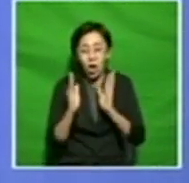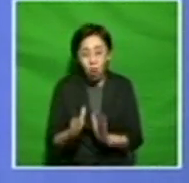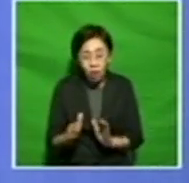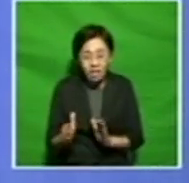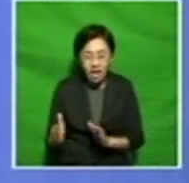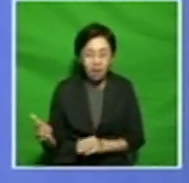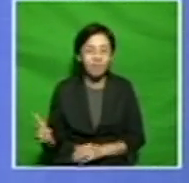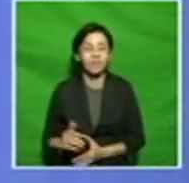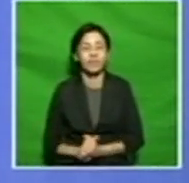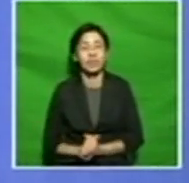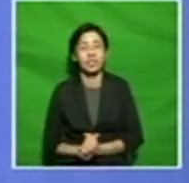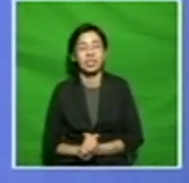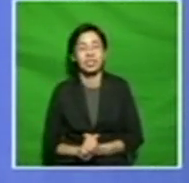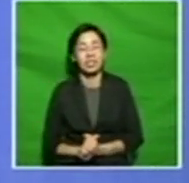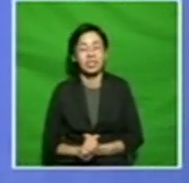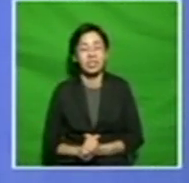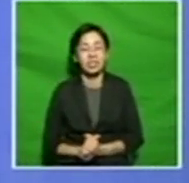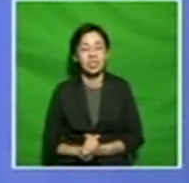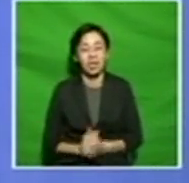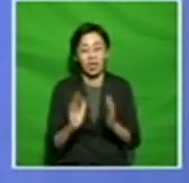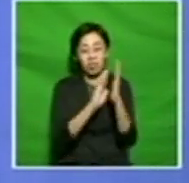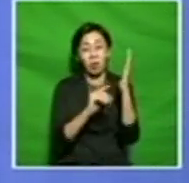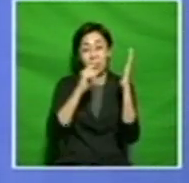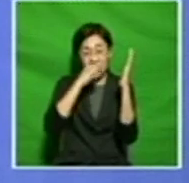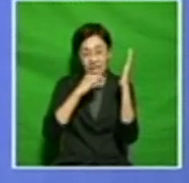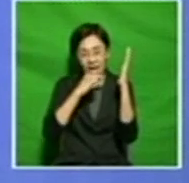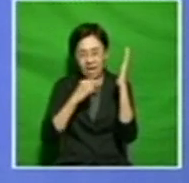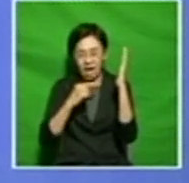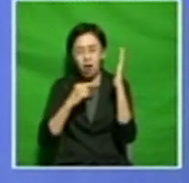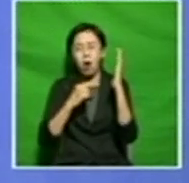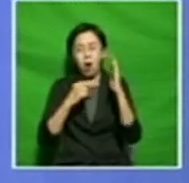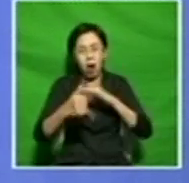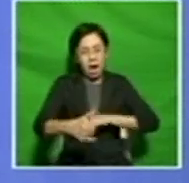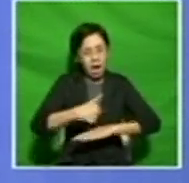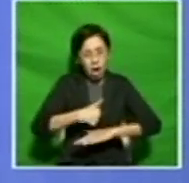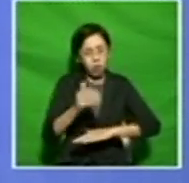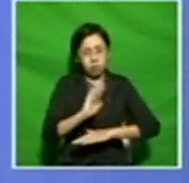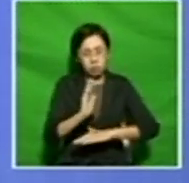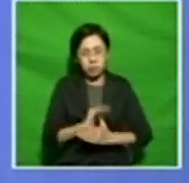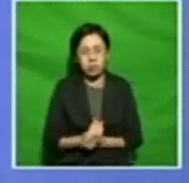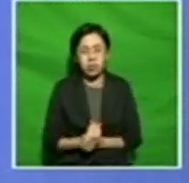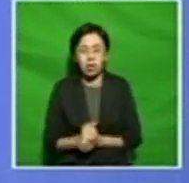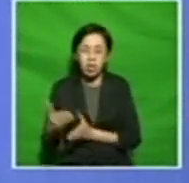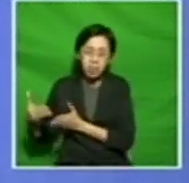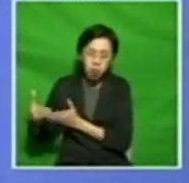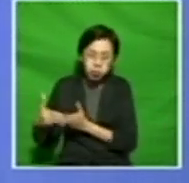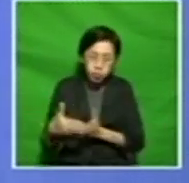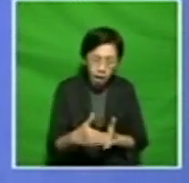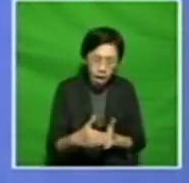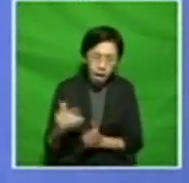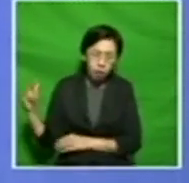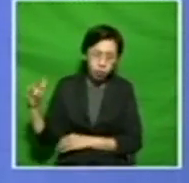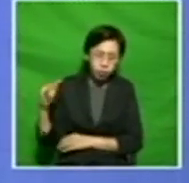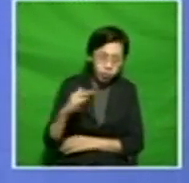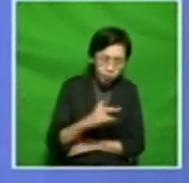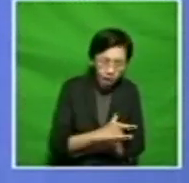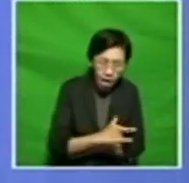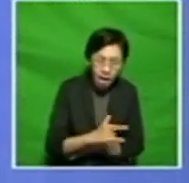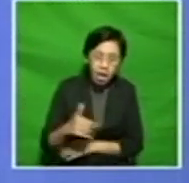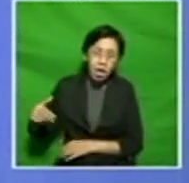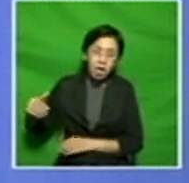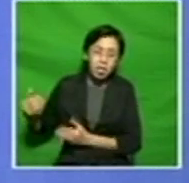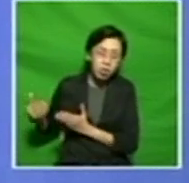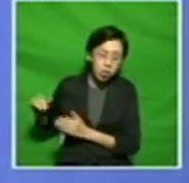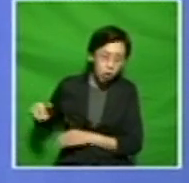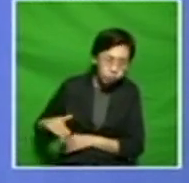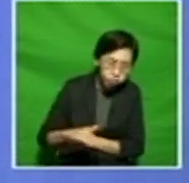าในราชอาณาจักรไม่ว่าจะมาโดยทางบกทางเรือทางอากาศคือไม่ว่าจะมาโดย